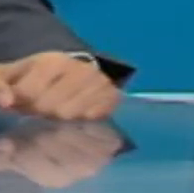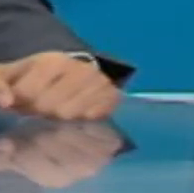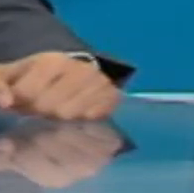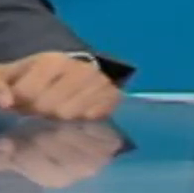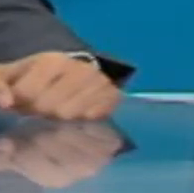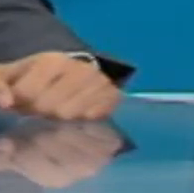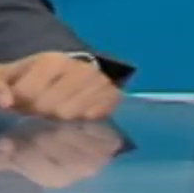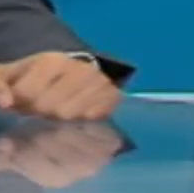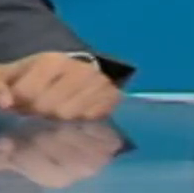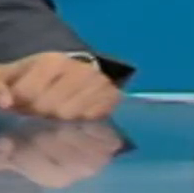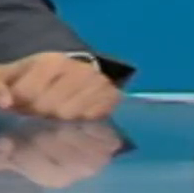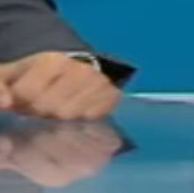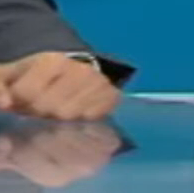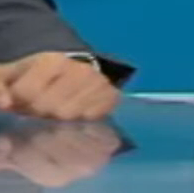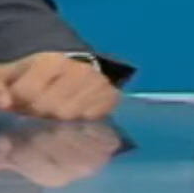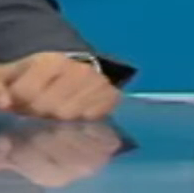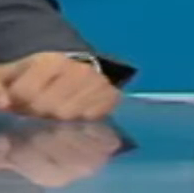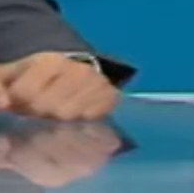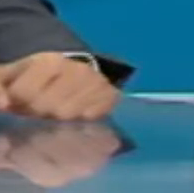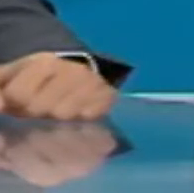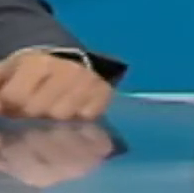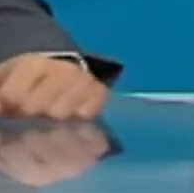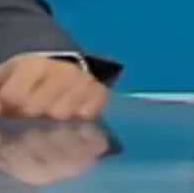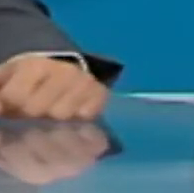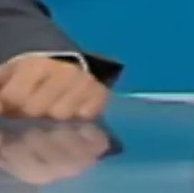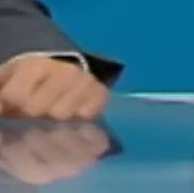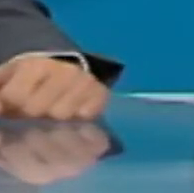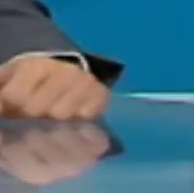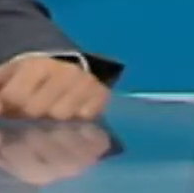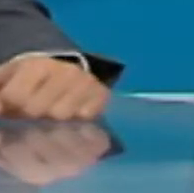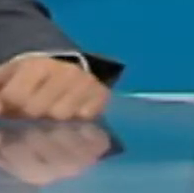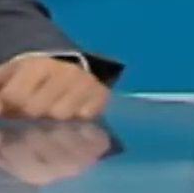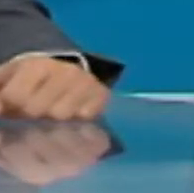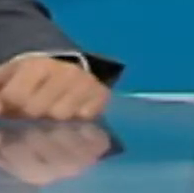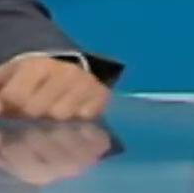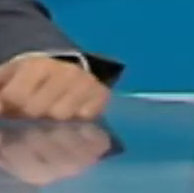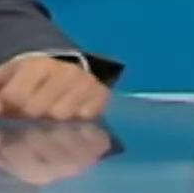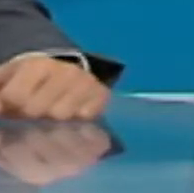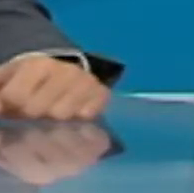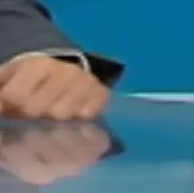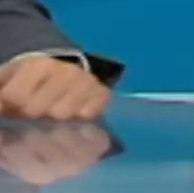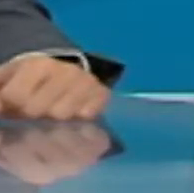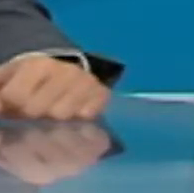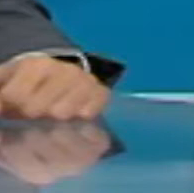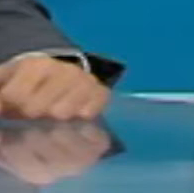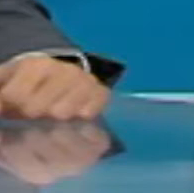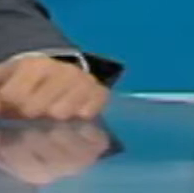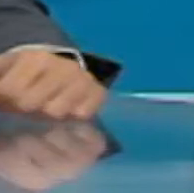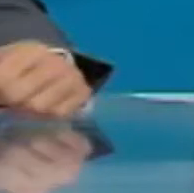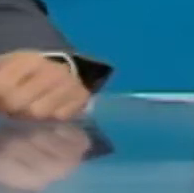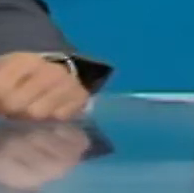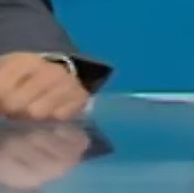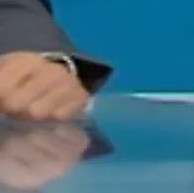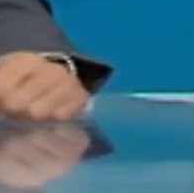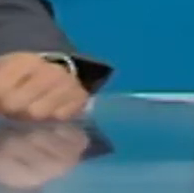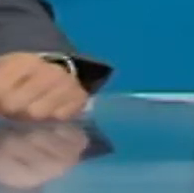positif COVID-19 berdasarkan hasil rapid test. Para siswa tersebut kini melakukan isolasi mandiri dan mendapatkan penanganan medis dari